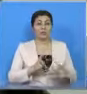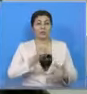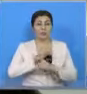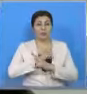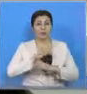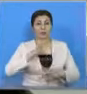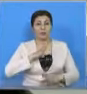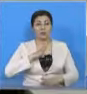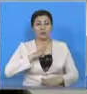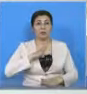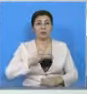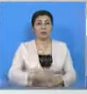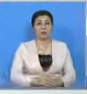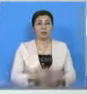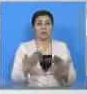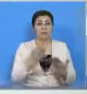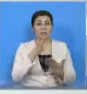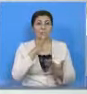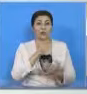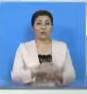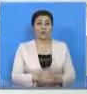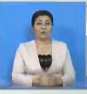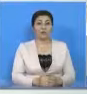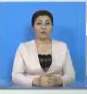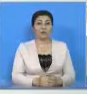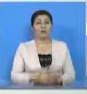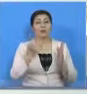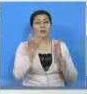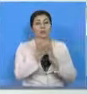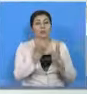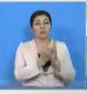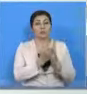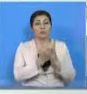кеткендер де бар. Бүгінгі таңда штат кестесі бойынша